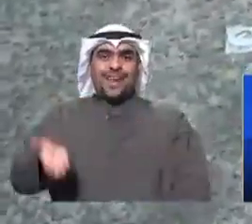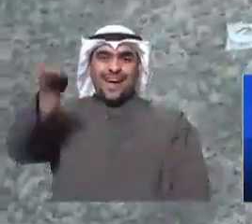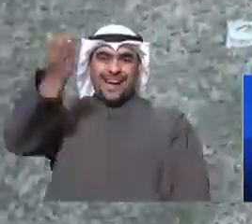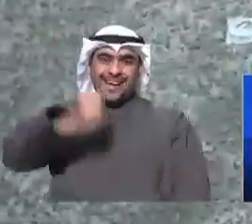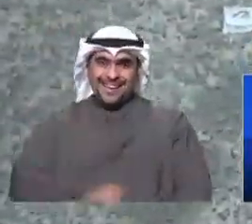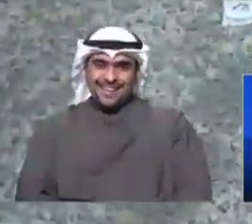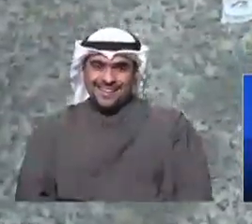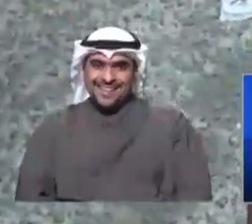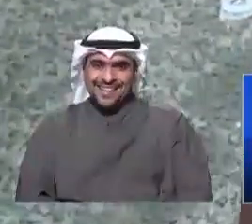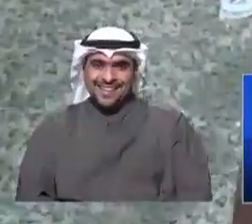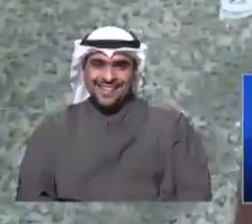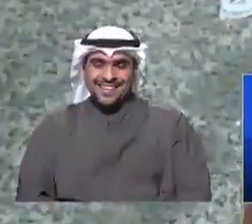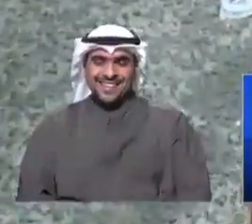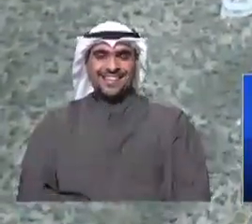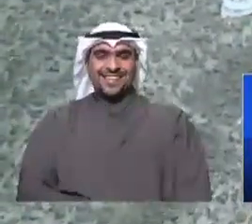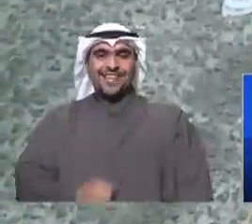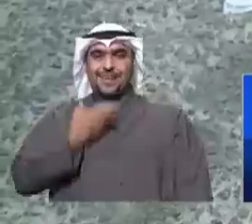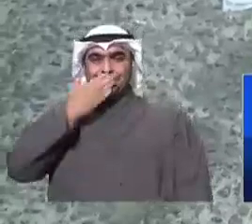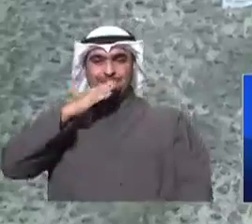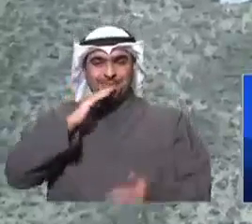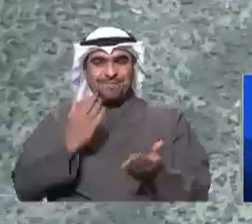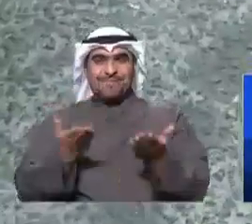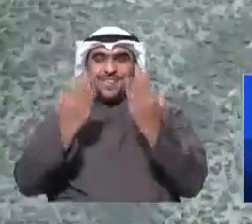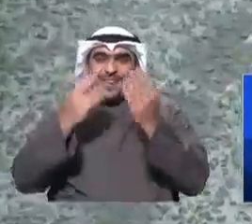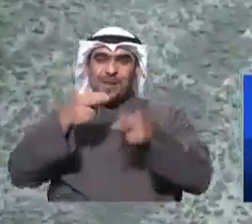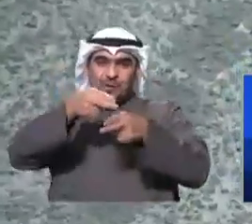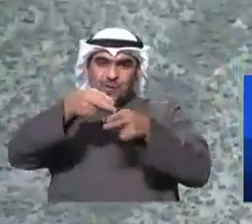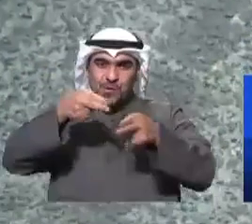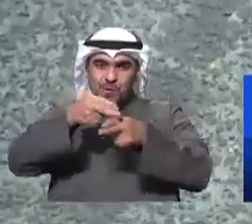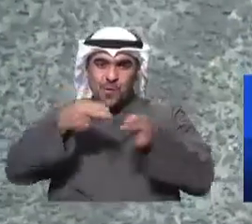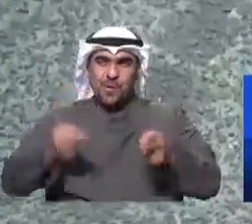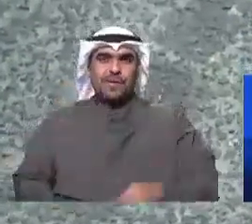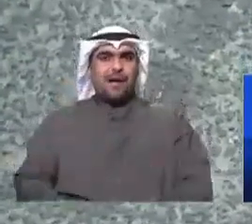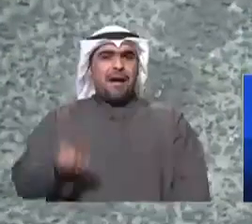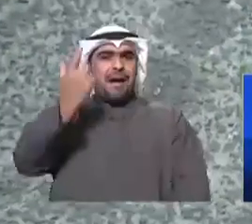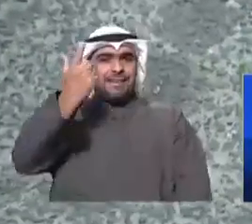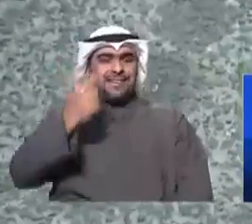ساعة مريحة نسمع،